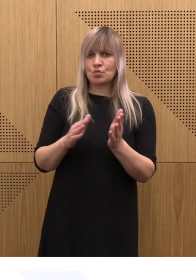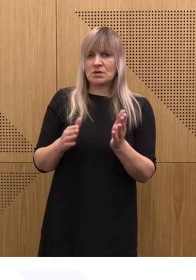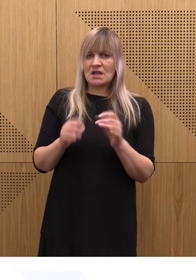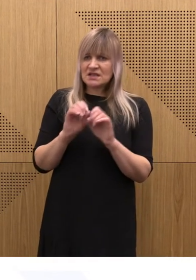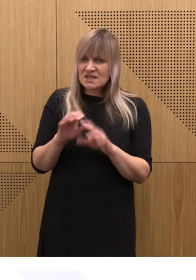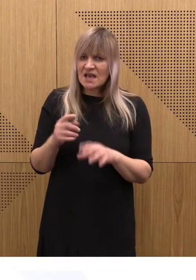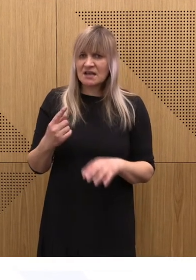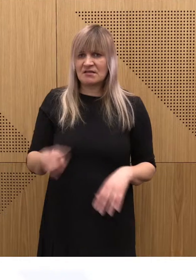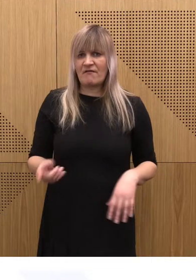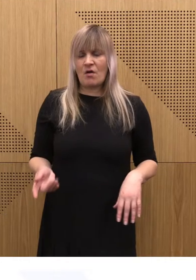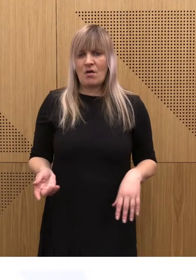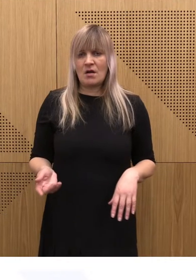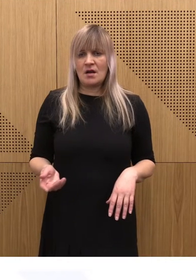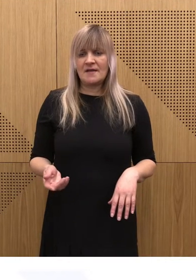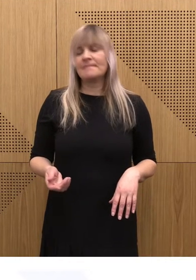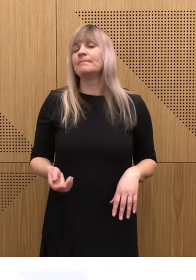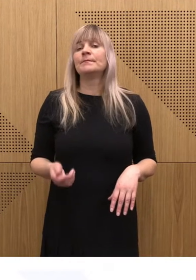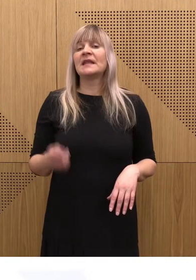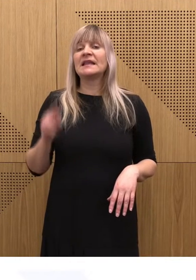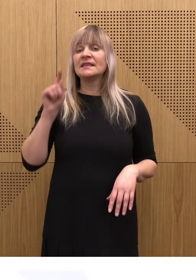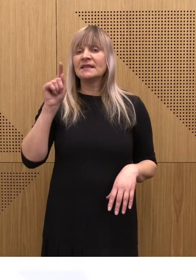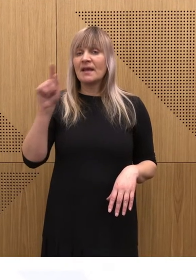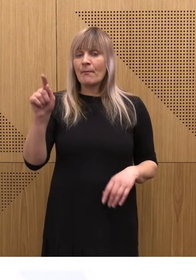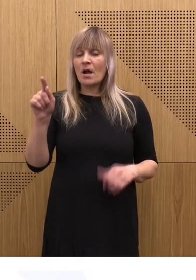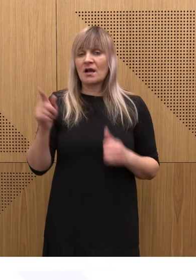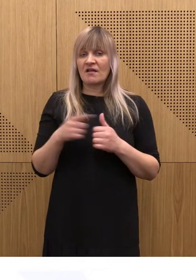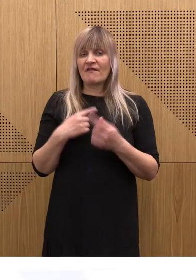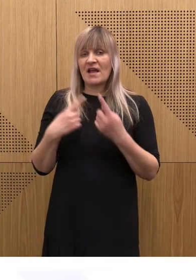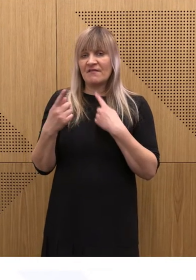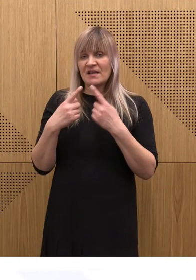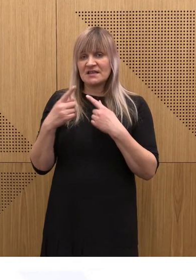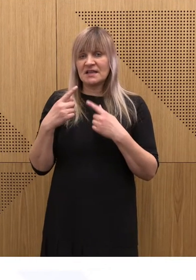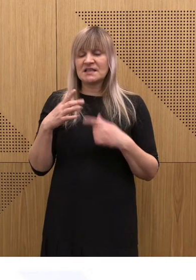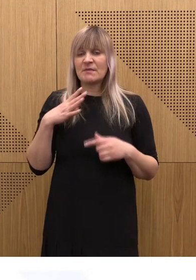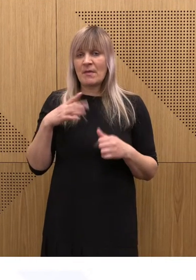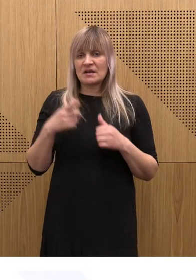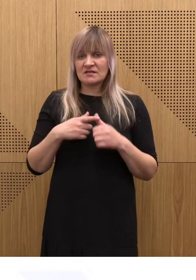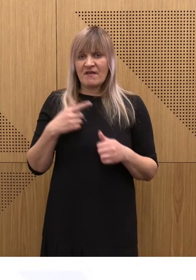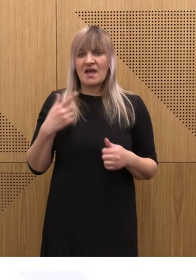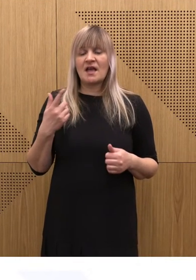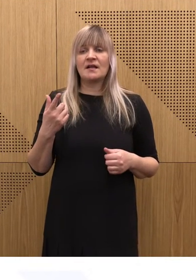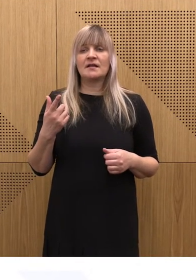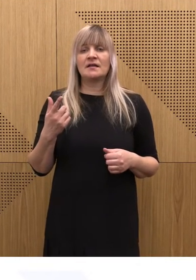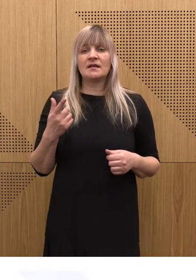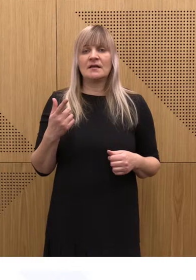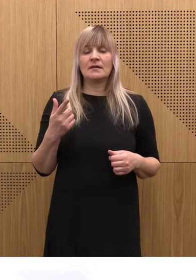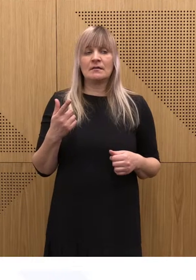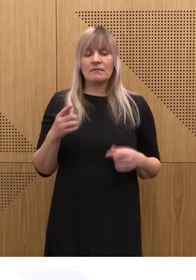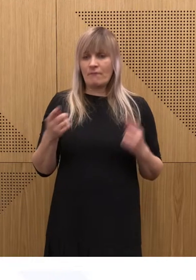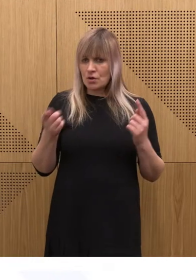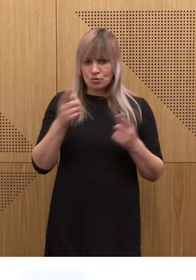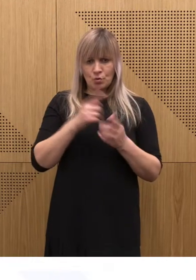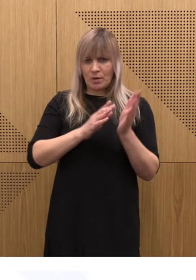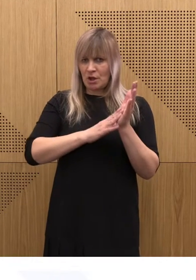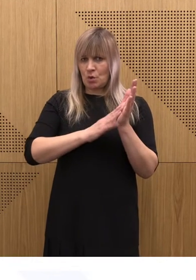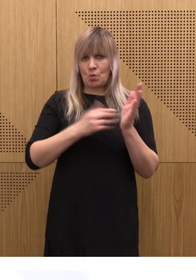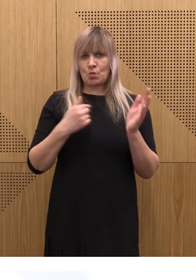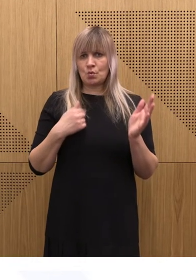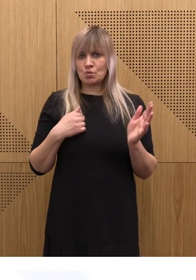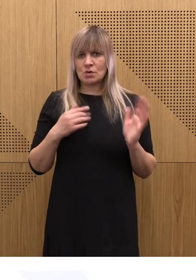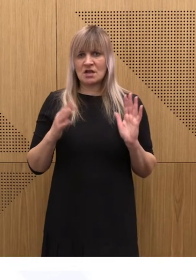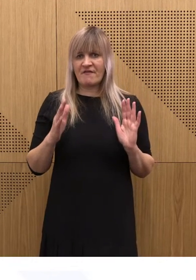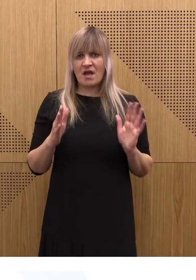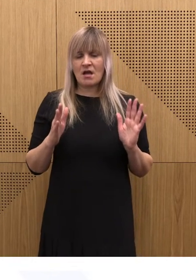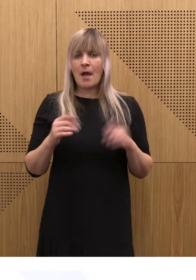selgitav kõne. Meil oli temaga veel vestlus pärast seda kõnet ja ta vastupidi tunnustas väga